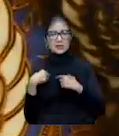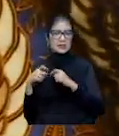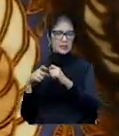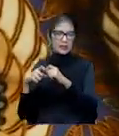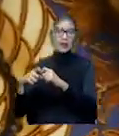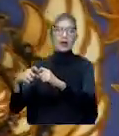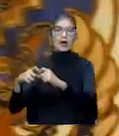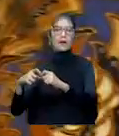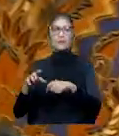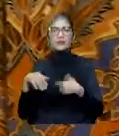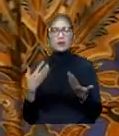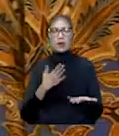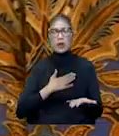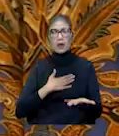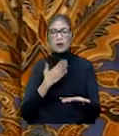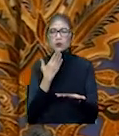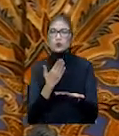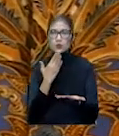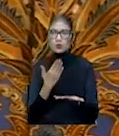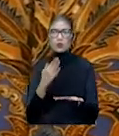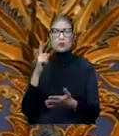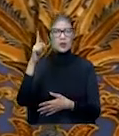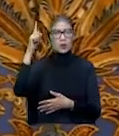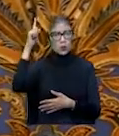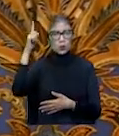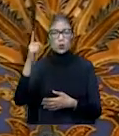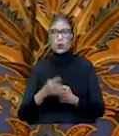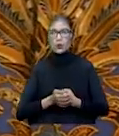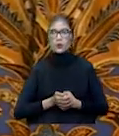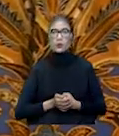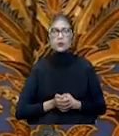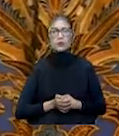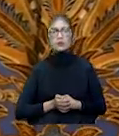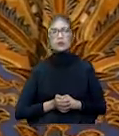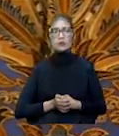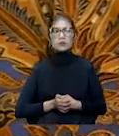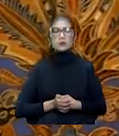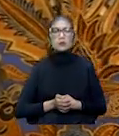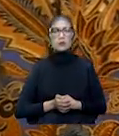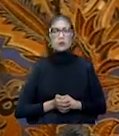tercinta. Masya Allah. Itu beruntung ya Allah. Bisa menjadi suamimu.